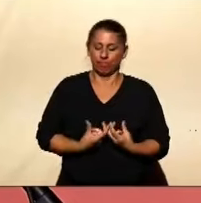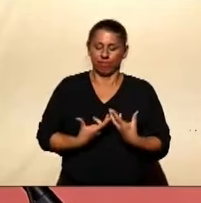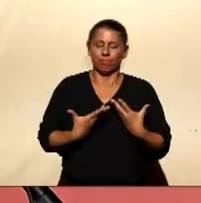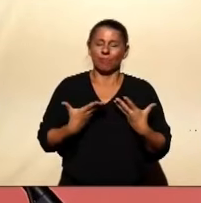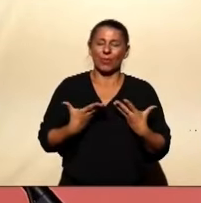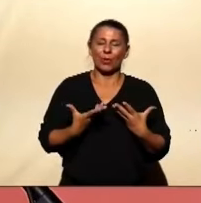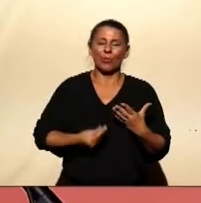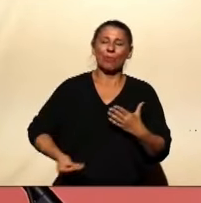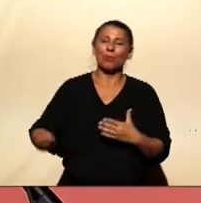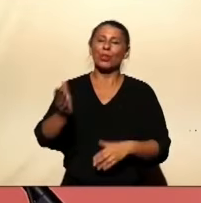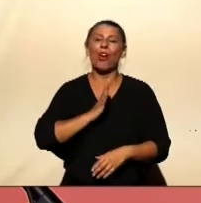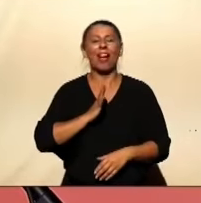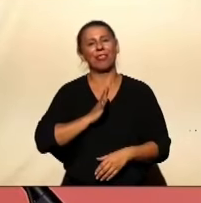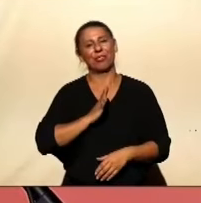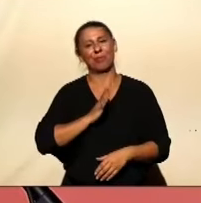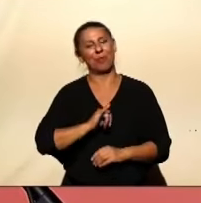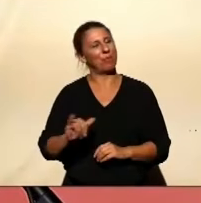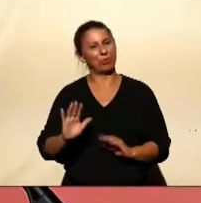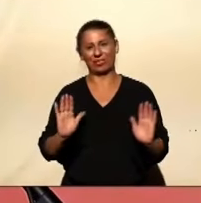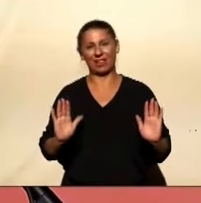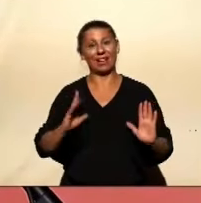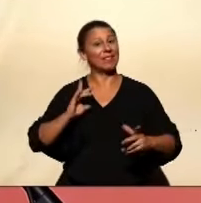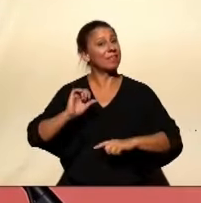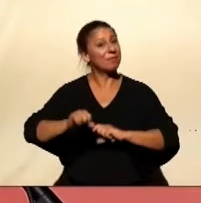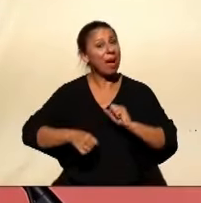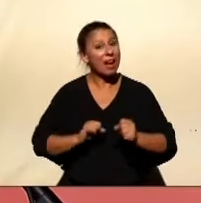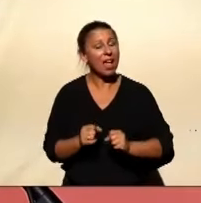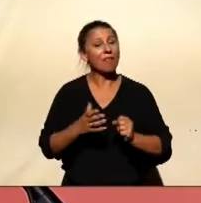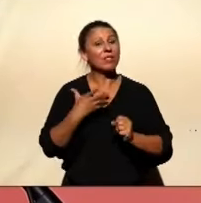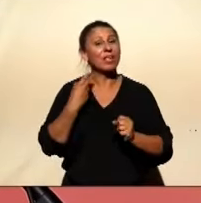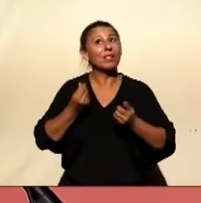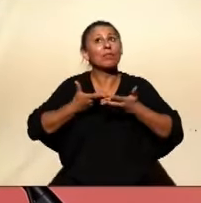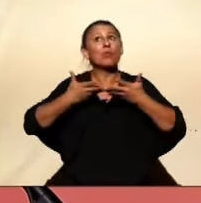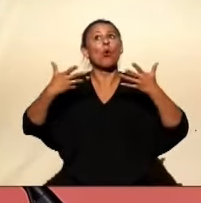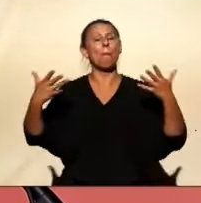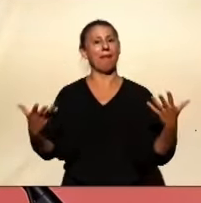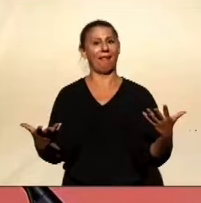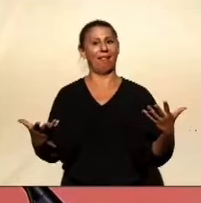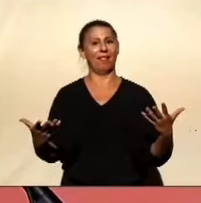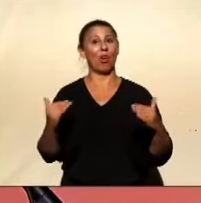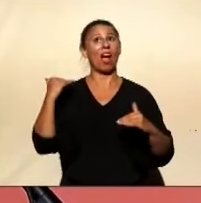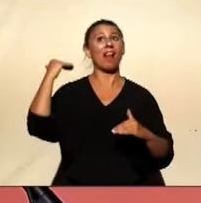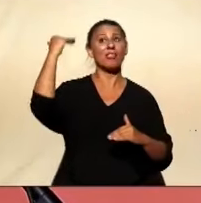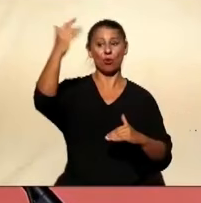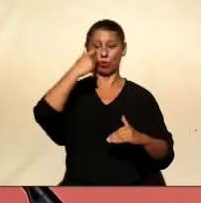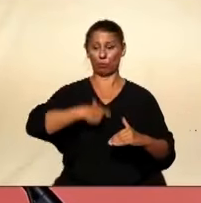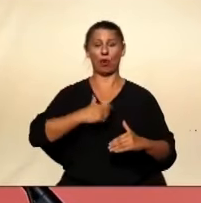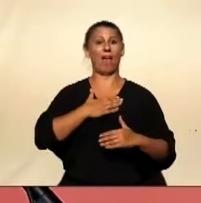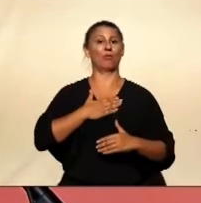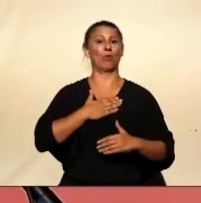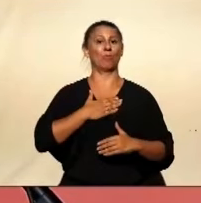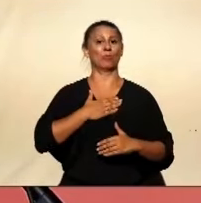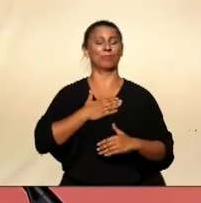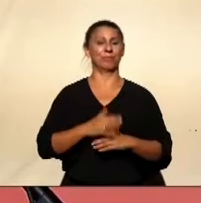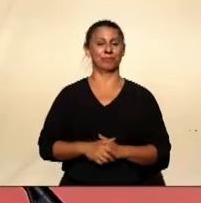πιο άνθρωπος από ποτέ, γιατί παλεύεις για κάτι πιο μεγάλο, ανώτερο από σένα.